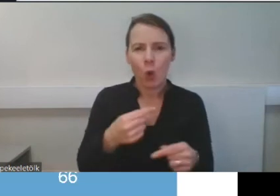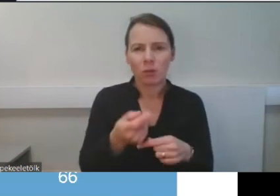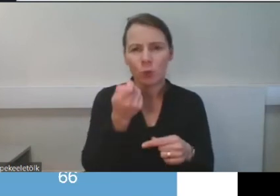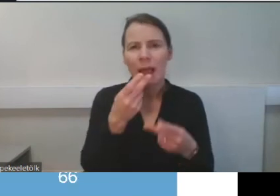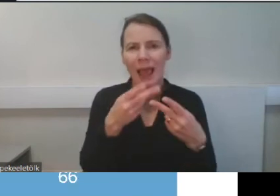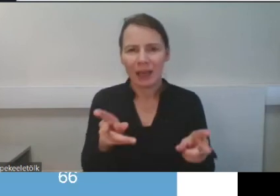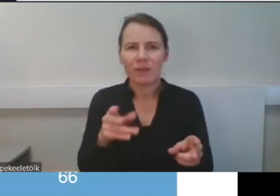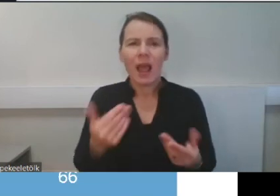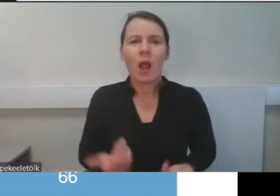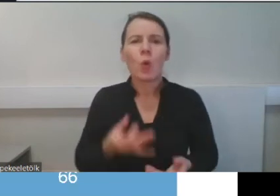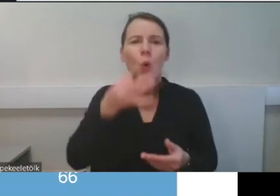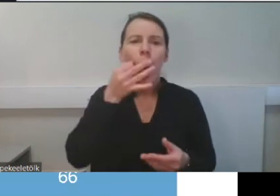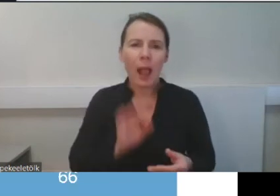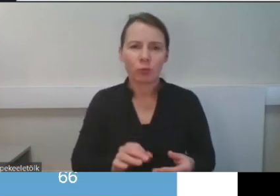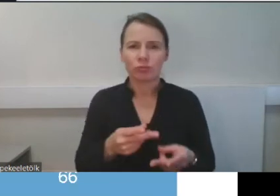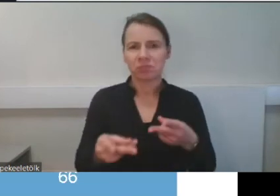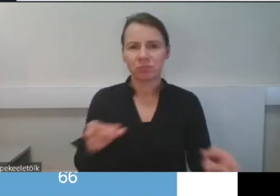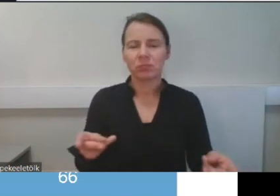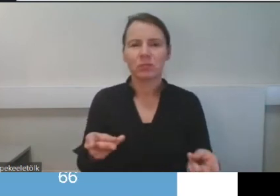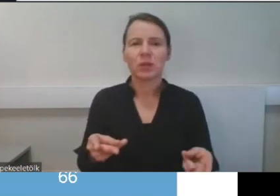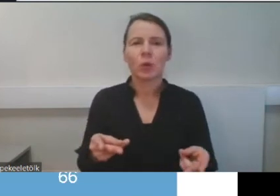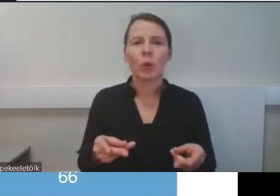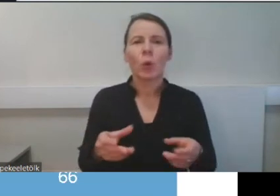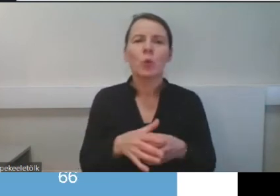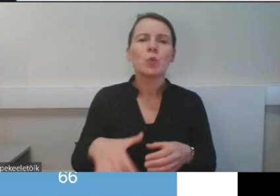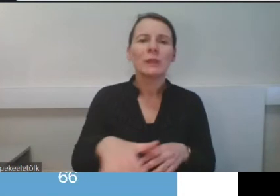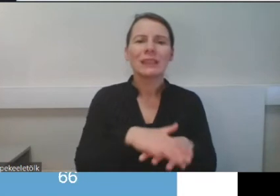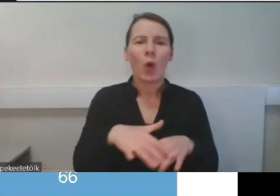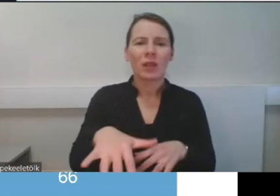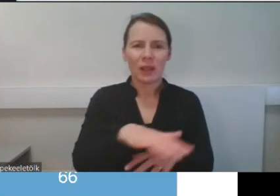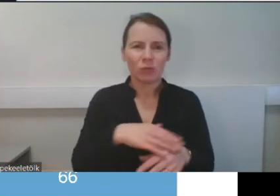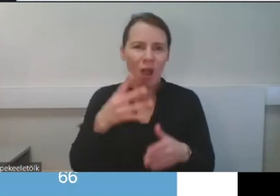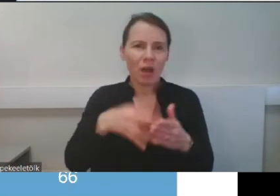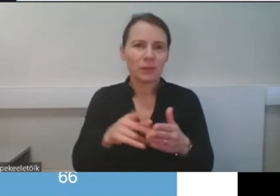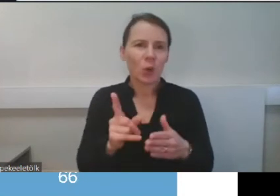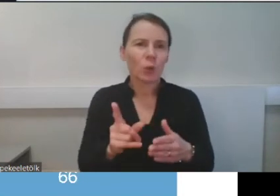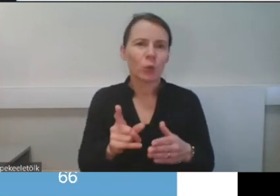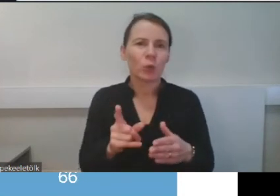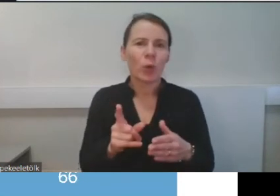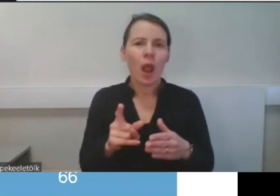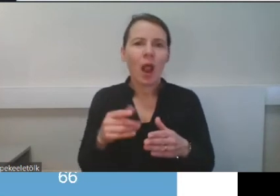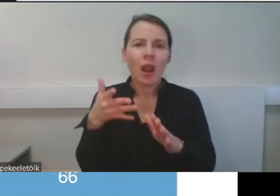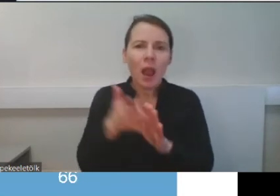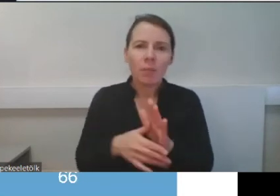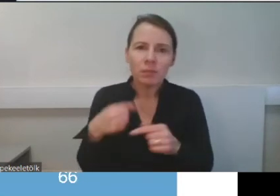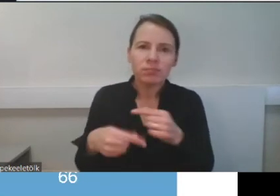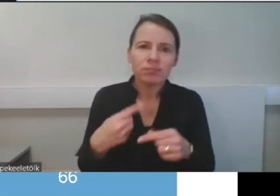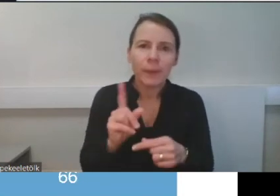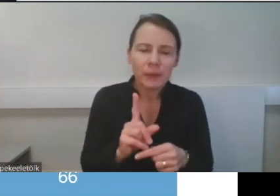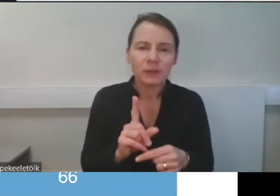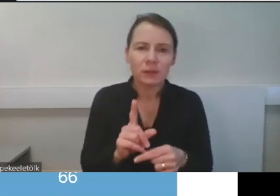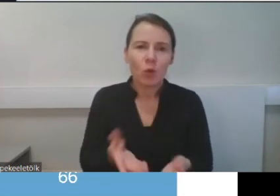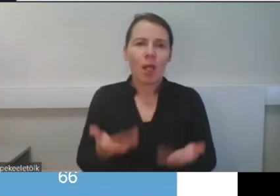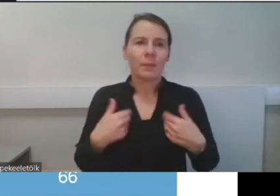poolt heaks kiidetud instrumentil, mis on välja toonud siis täpselt sellises. Siin on nad praegu nagu